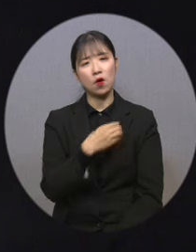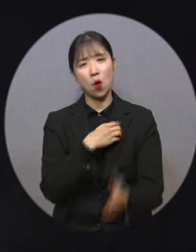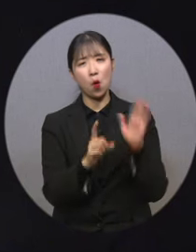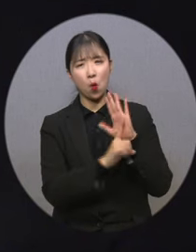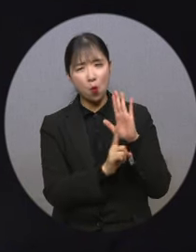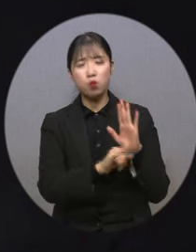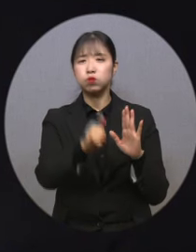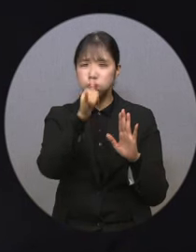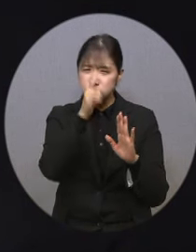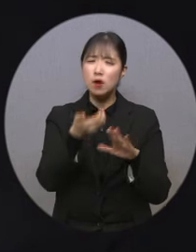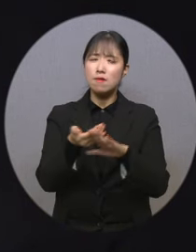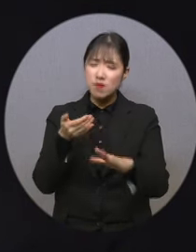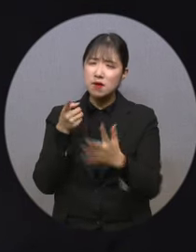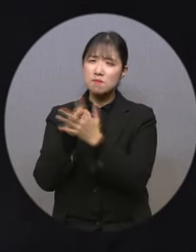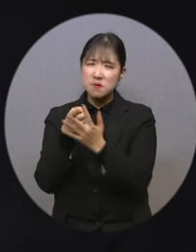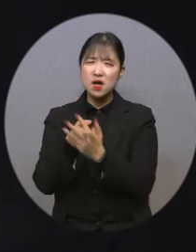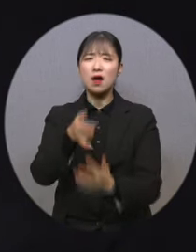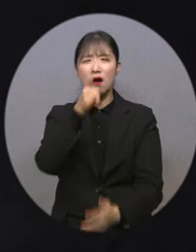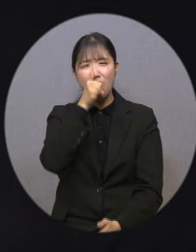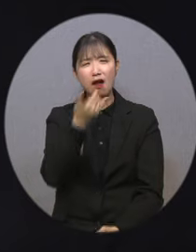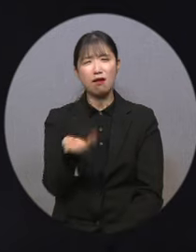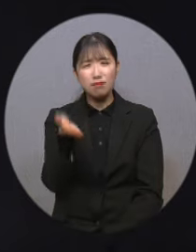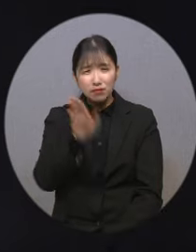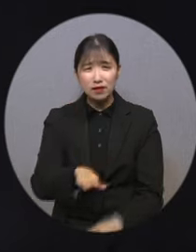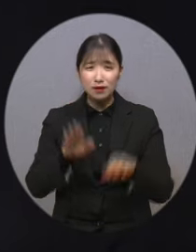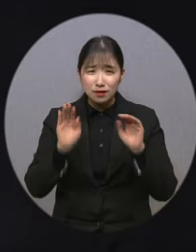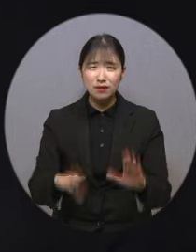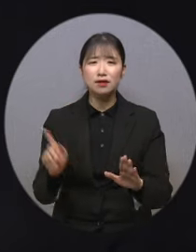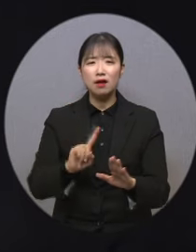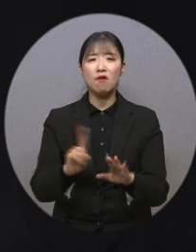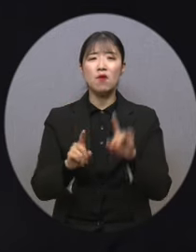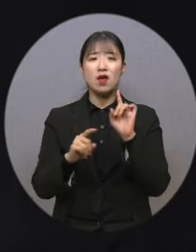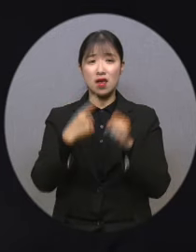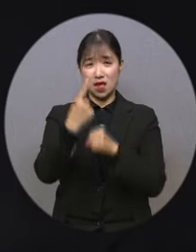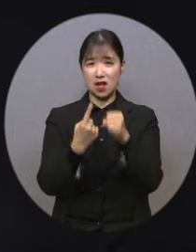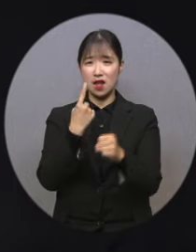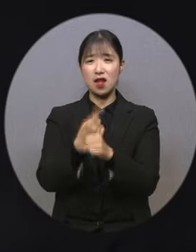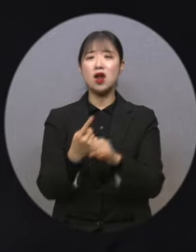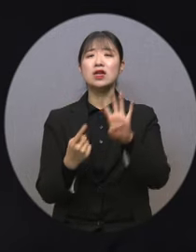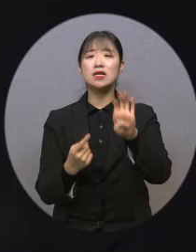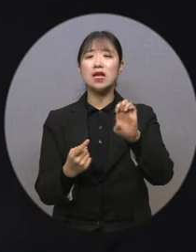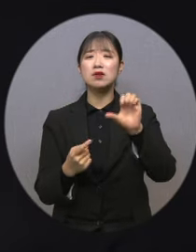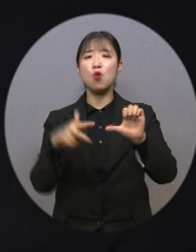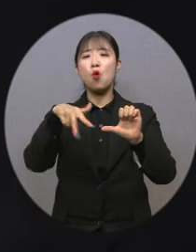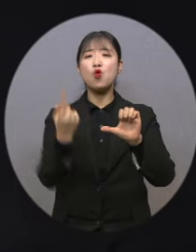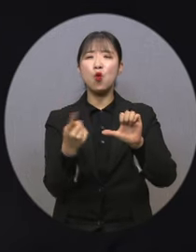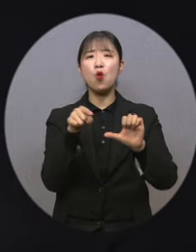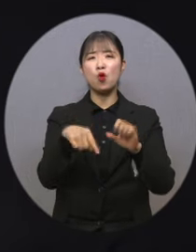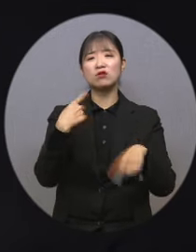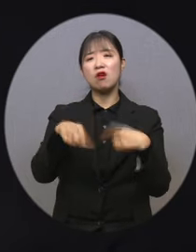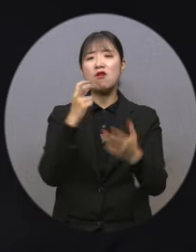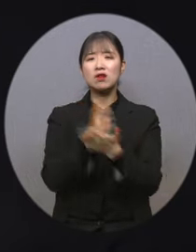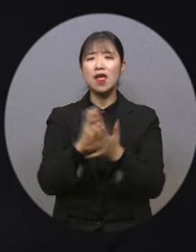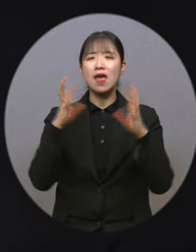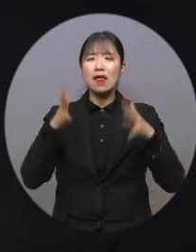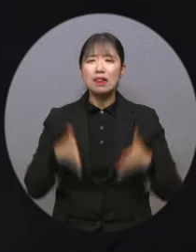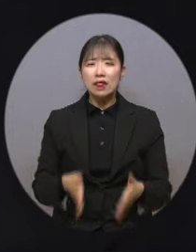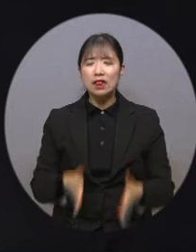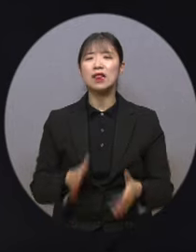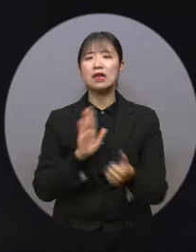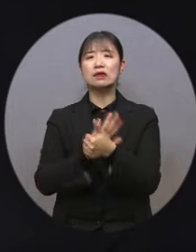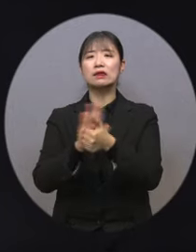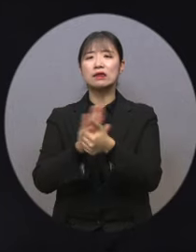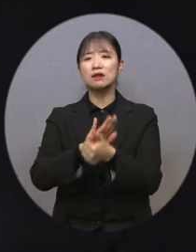안해 봤는데 코미 로망을 걸 일 년에 45조 라는 출산 정책 예산을 쓰고 있어요